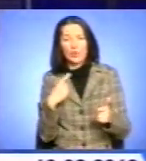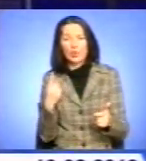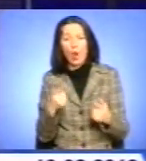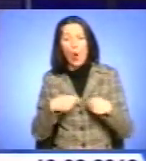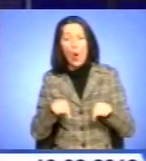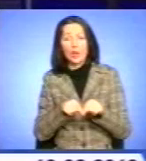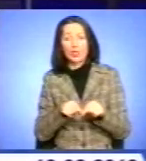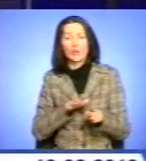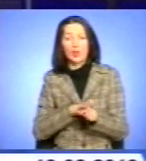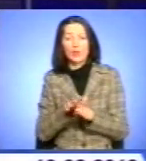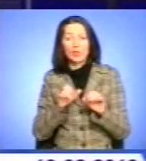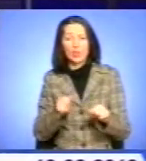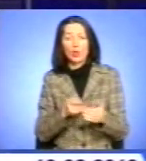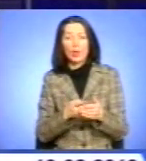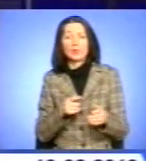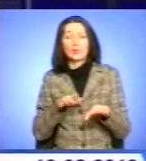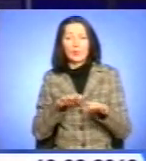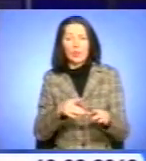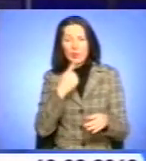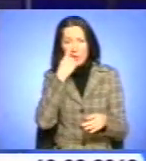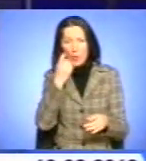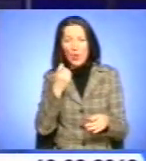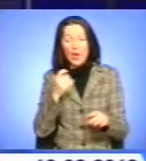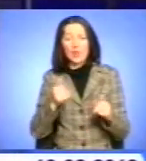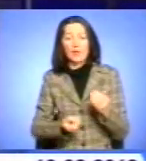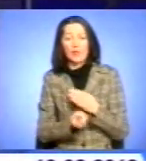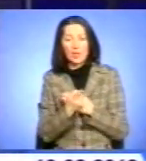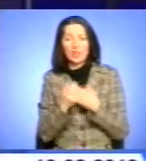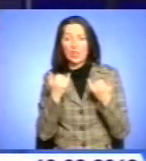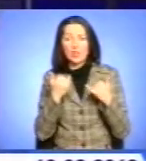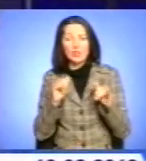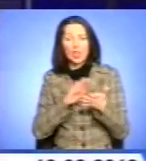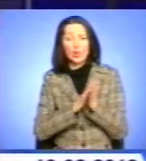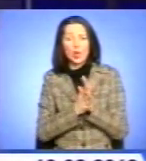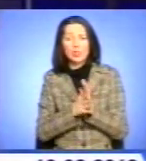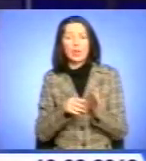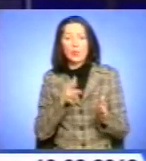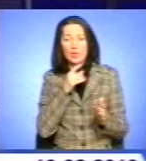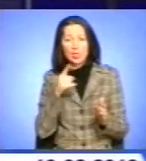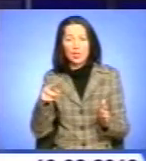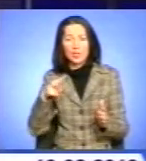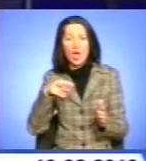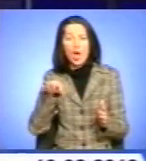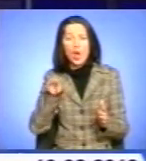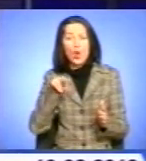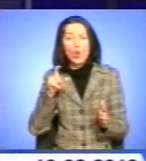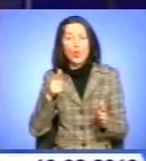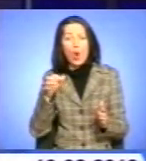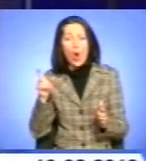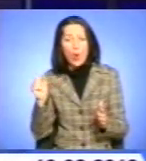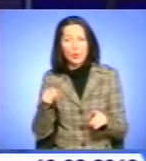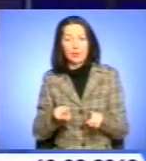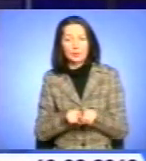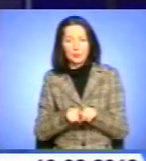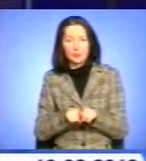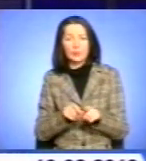заходів запобігання виникненню надзвичайних ситуацій під час льодоходу. Також йтиметься про санітарно-епідеміологічну ситуацію в області.